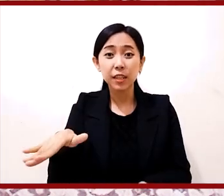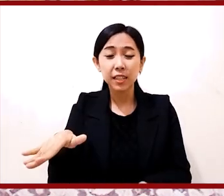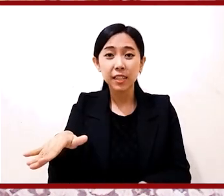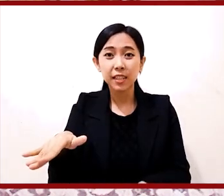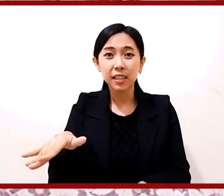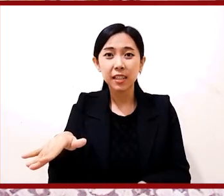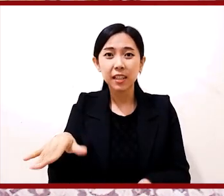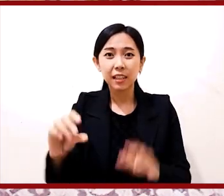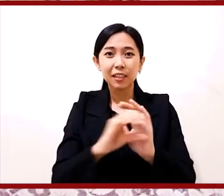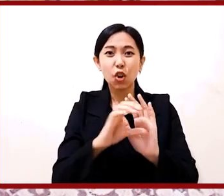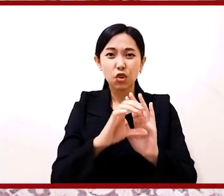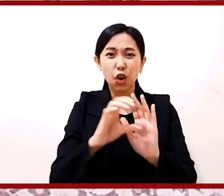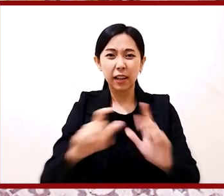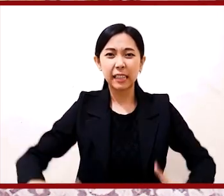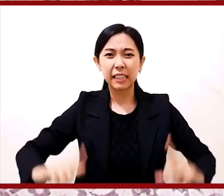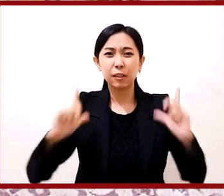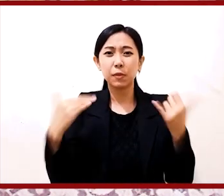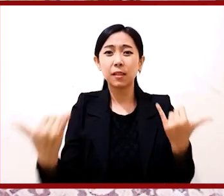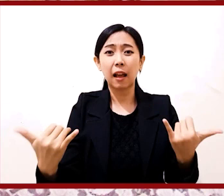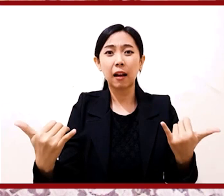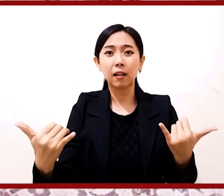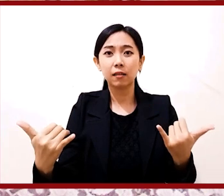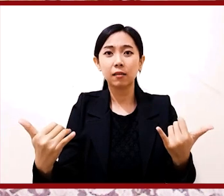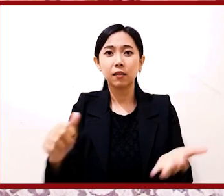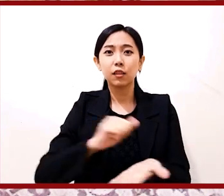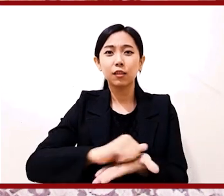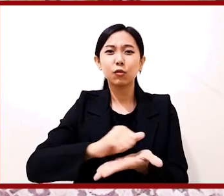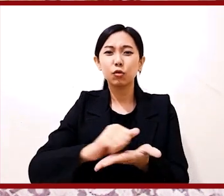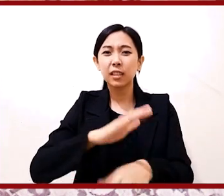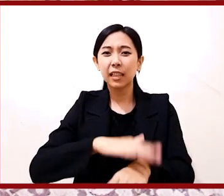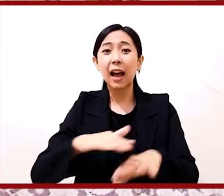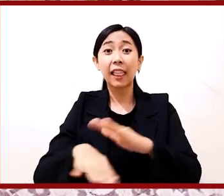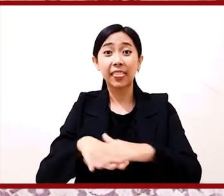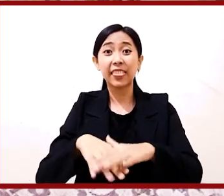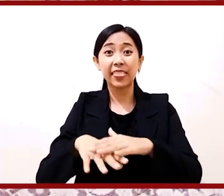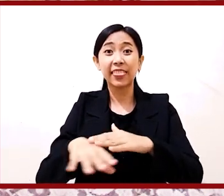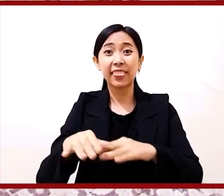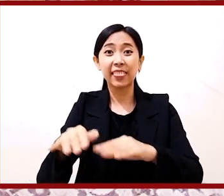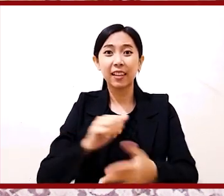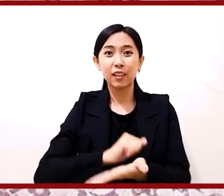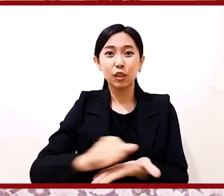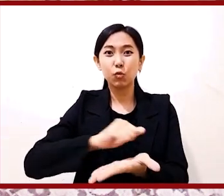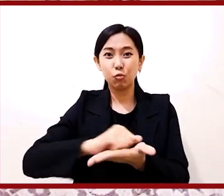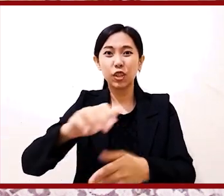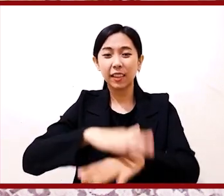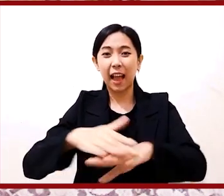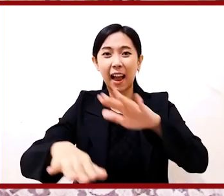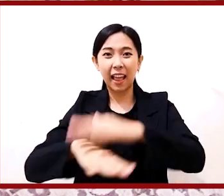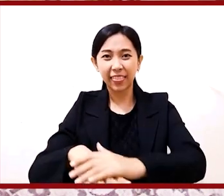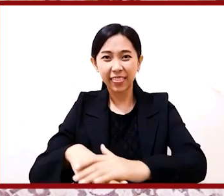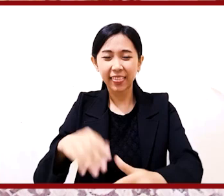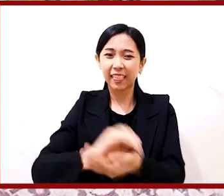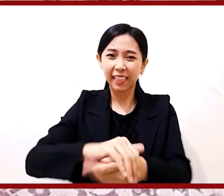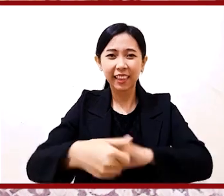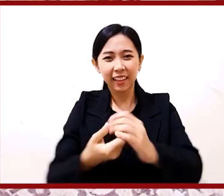sangat relevan dengan hidup kita sekarang, yaitu mencuci tangan. Saat ini kita diwajibkan untuk